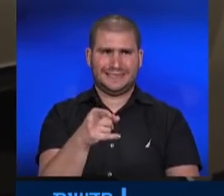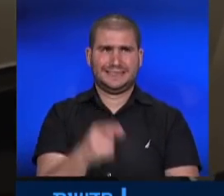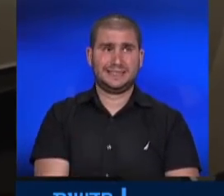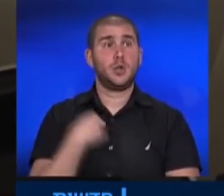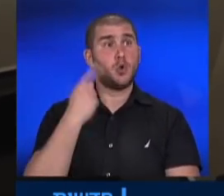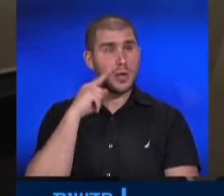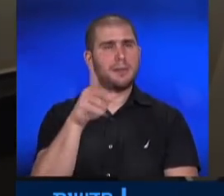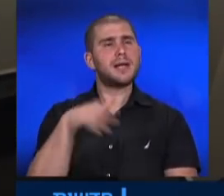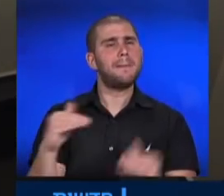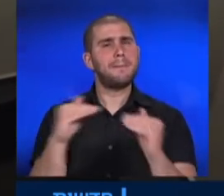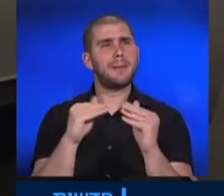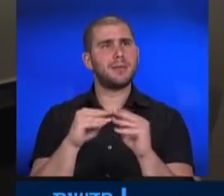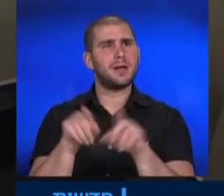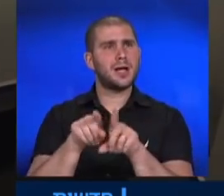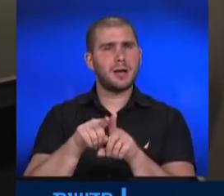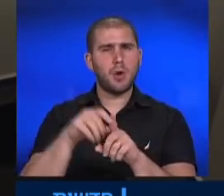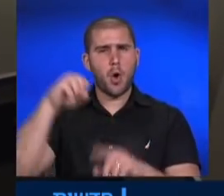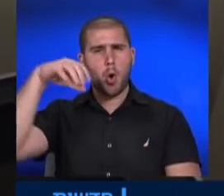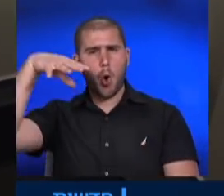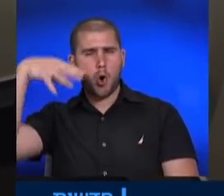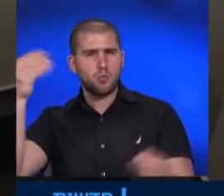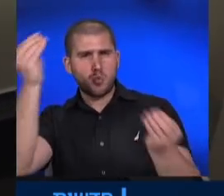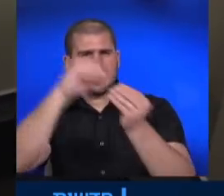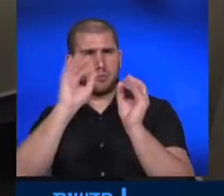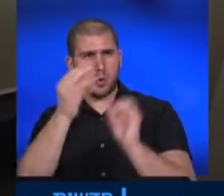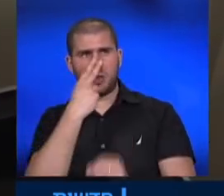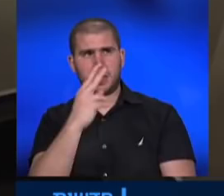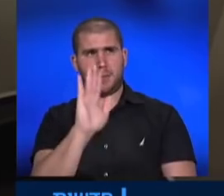לפי מרקר פלורוסנטי שאנחנו מוסיפים להם, אז הם נראים כך.